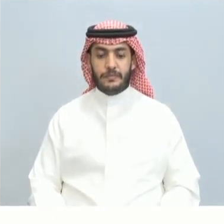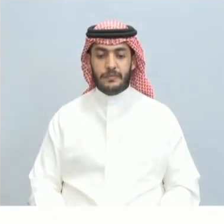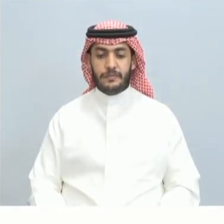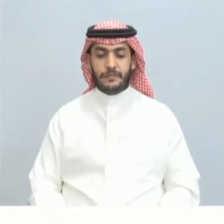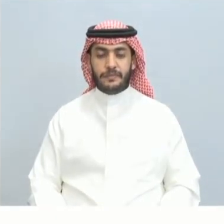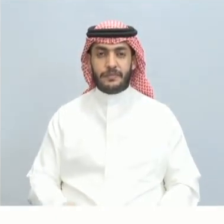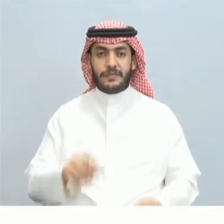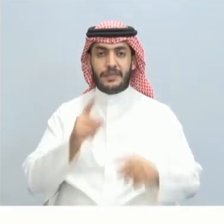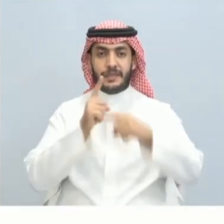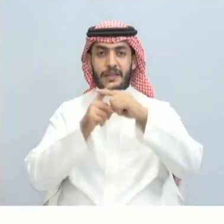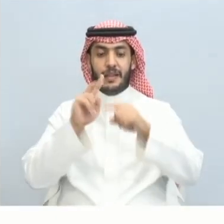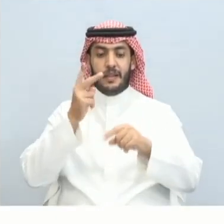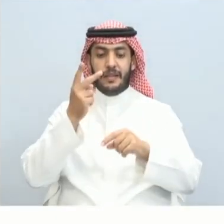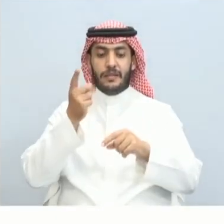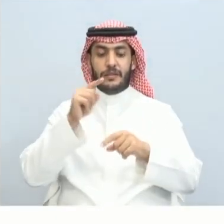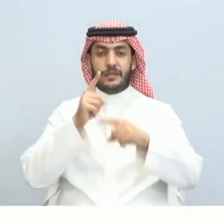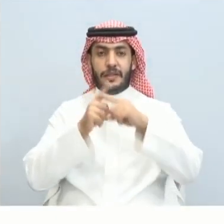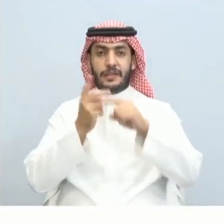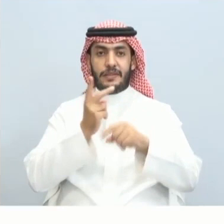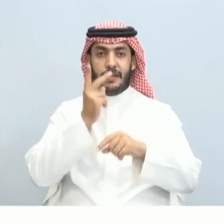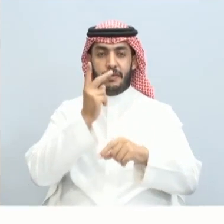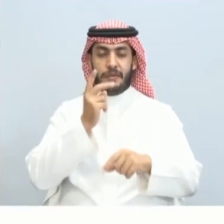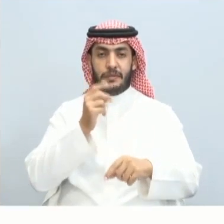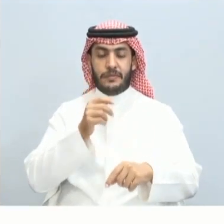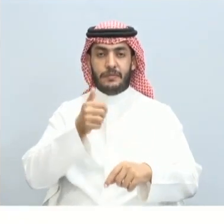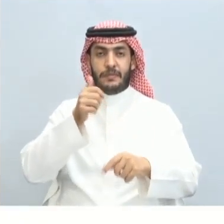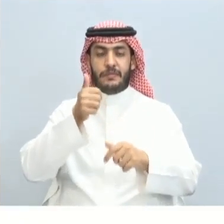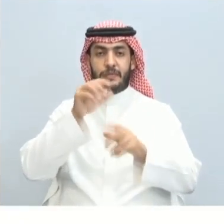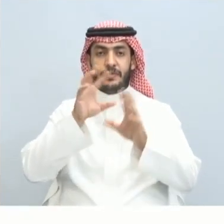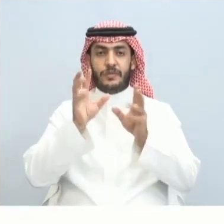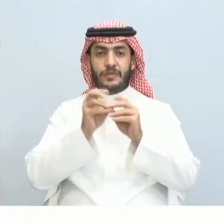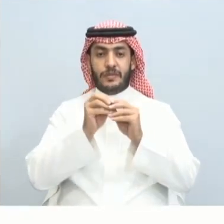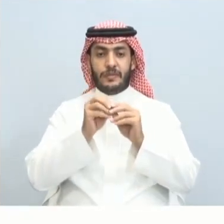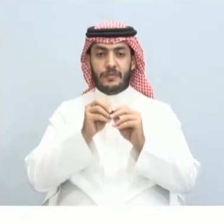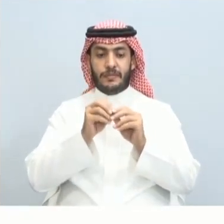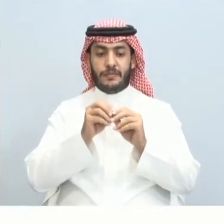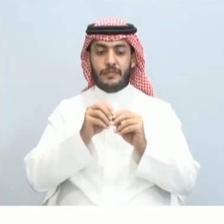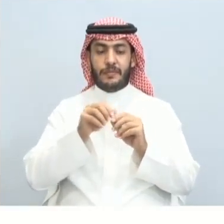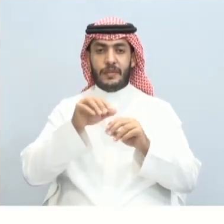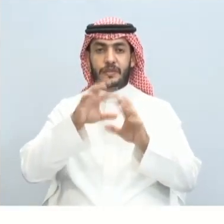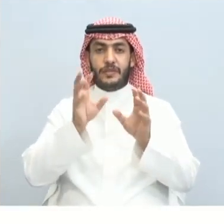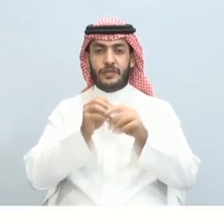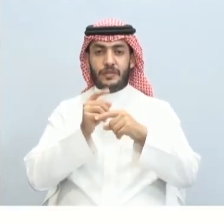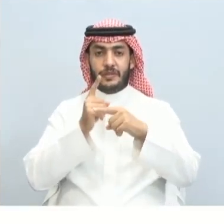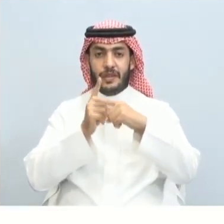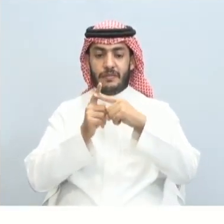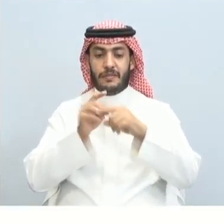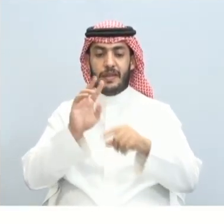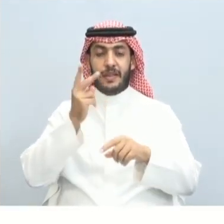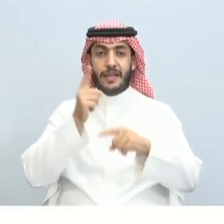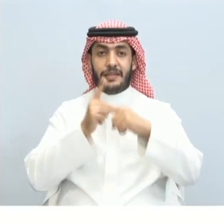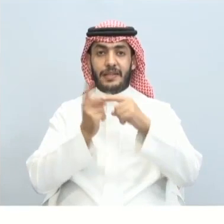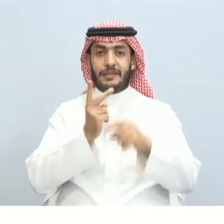زائد 12 وزائد سبعه اذا وجد حاصل جمع الان الجمع 12